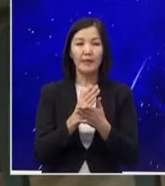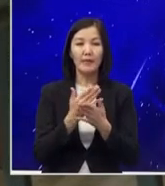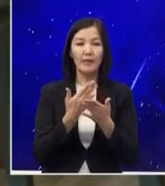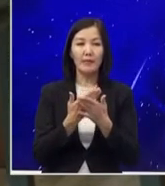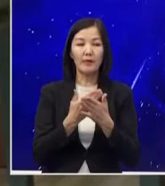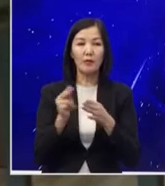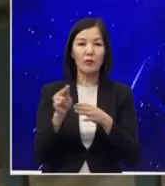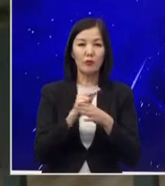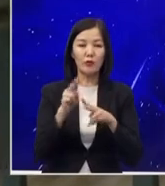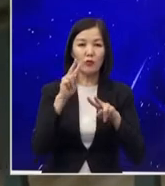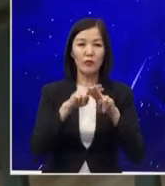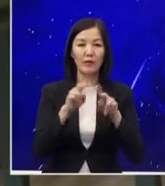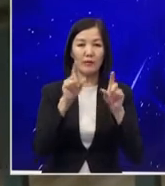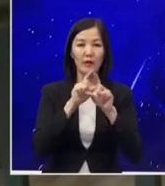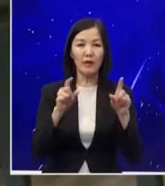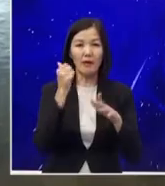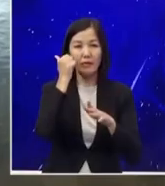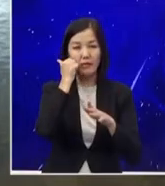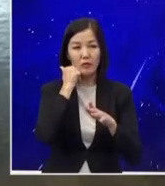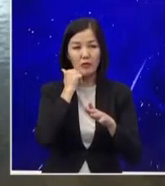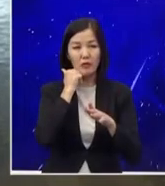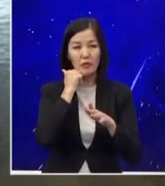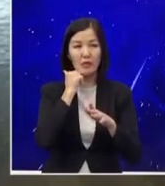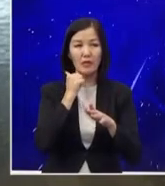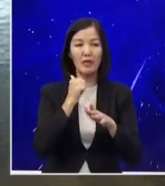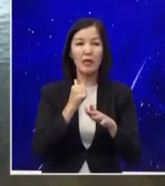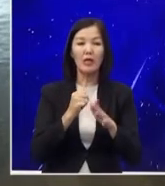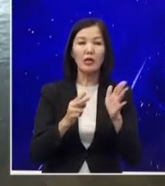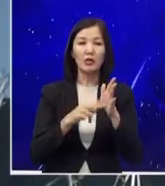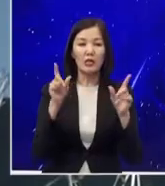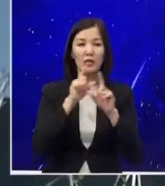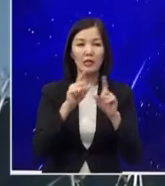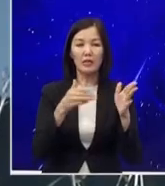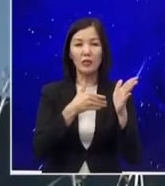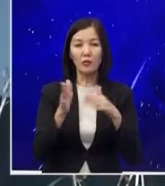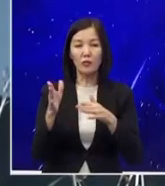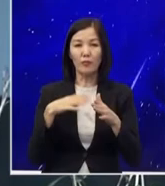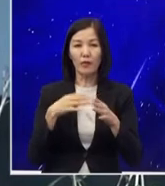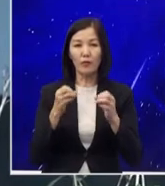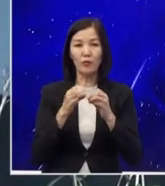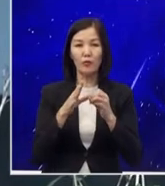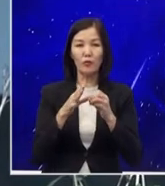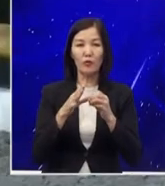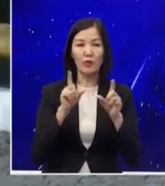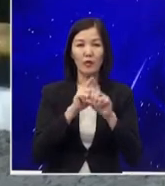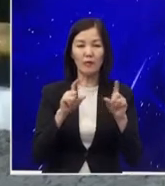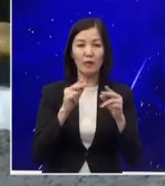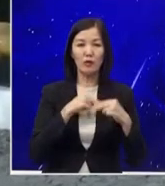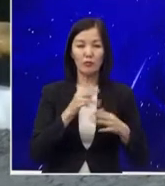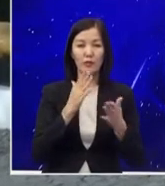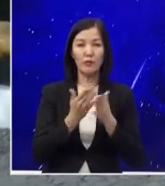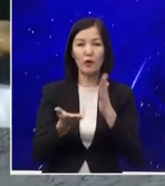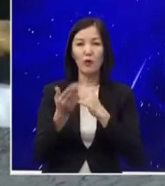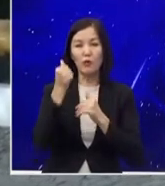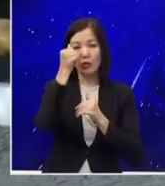кетерлігі түзету мекемесінің ғимараттары әбден ескіріпті. 7 нысан жарамсыз, қалған 14 ғимараты жұмыс істеп тұр. Өткен